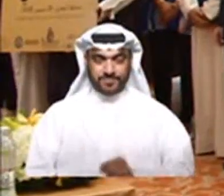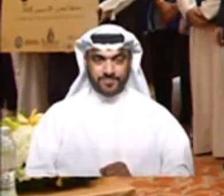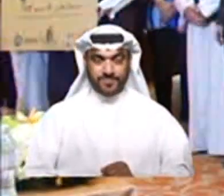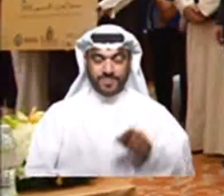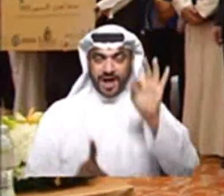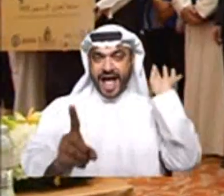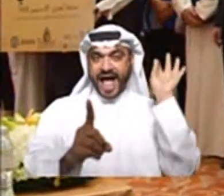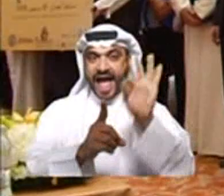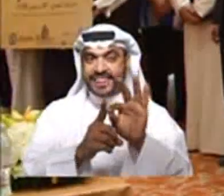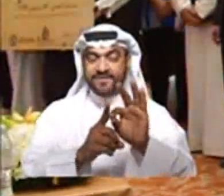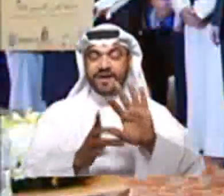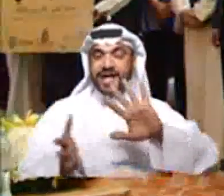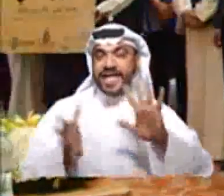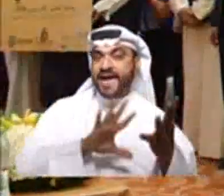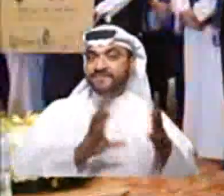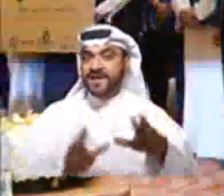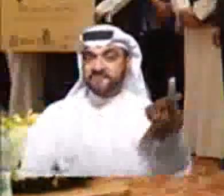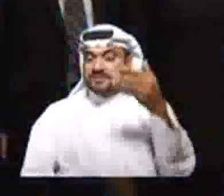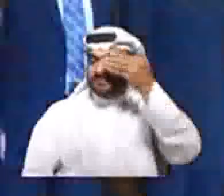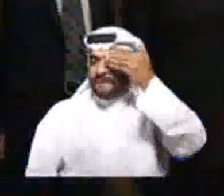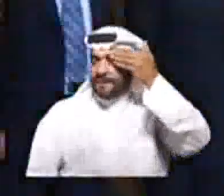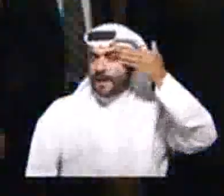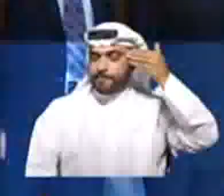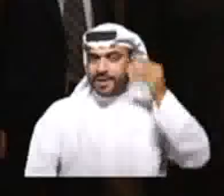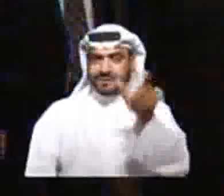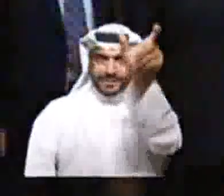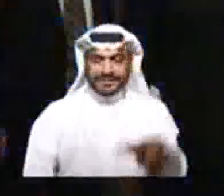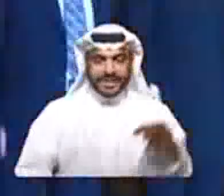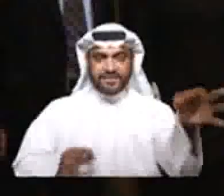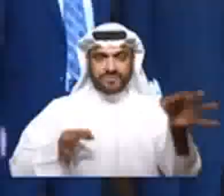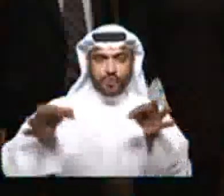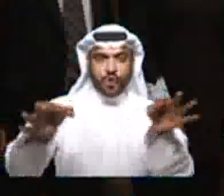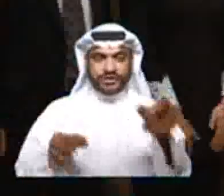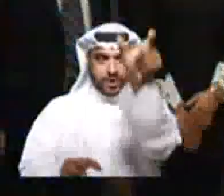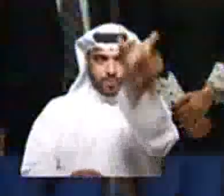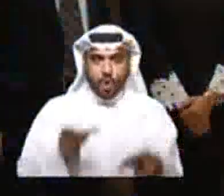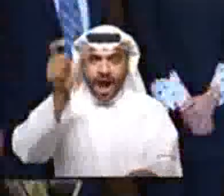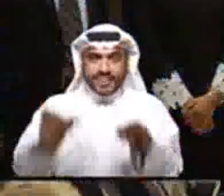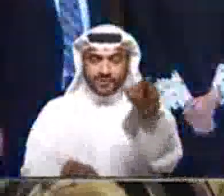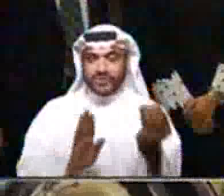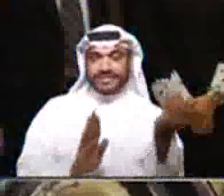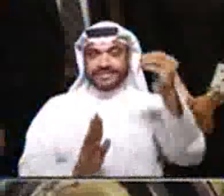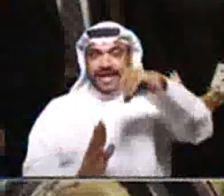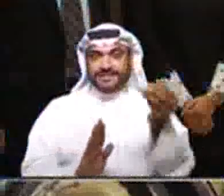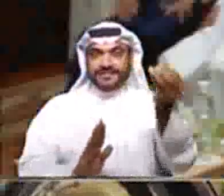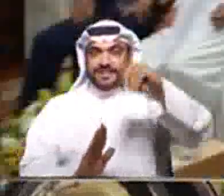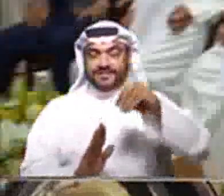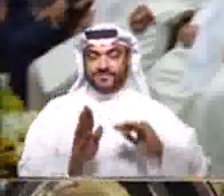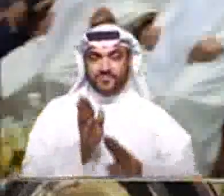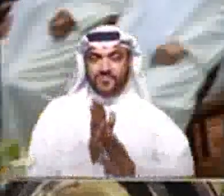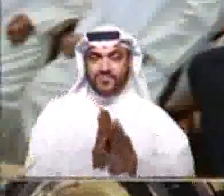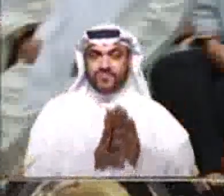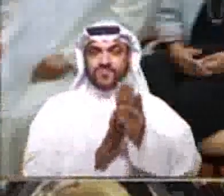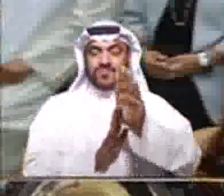بهدف تعزيز الإبداع وانطلاقاً من الهدف الإنساني والتنموي لفريق مهندسون بلا حدود في الكويت، حصل